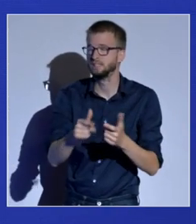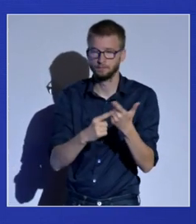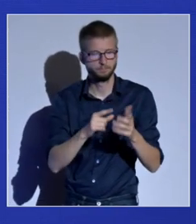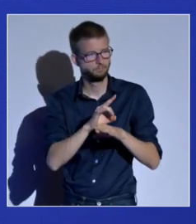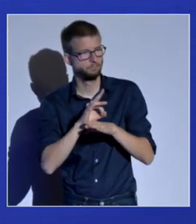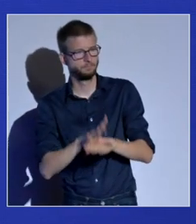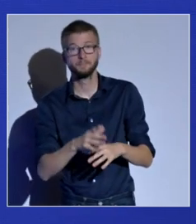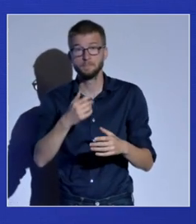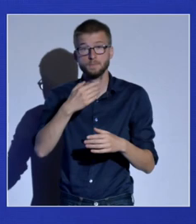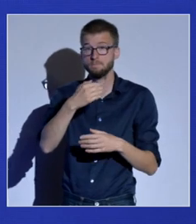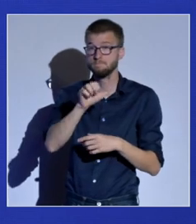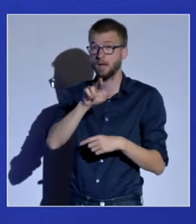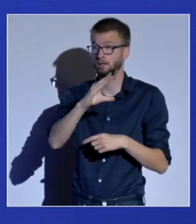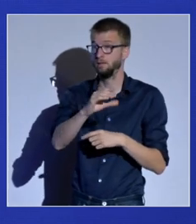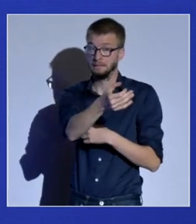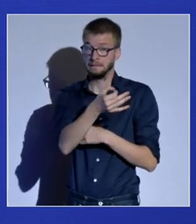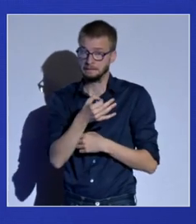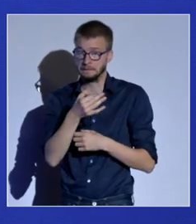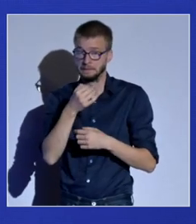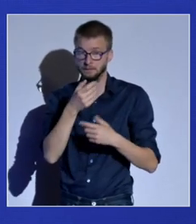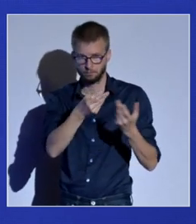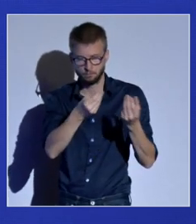Marc l'a dit, à un effondrement prochain.